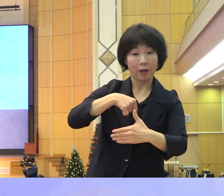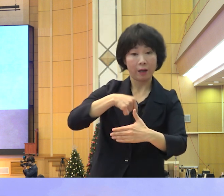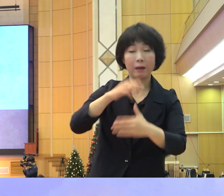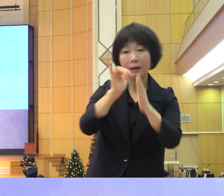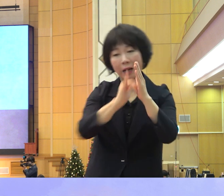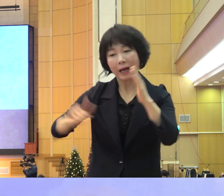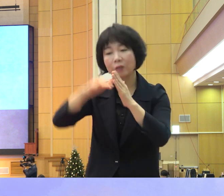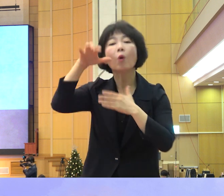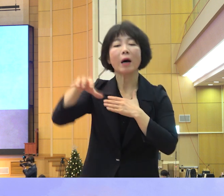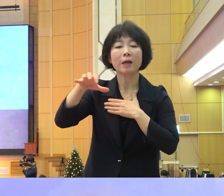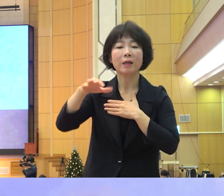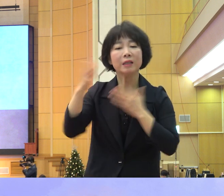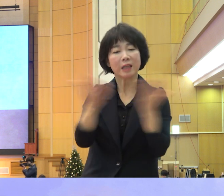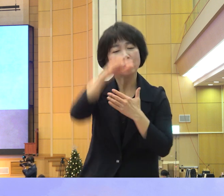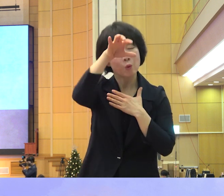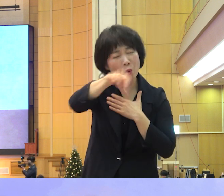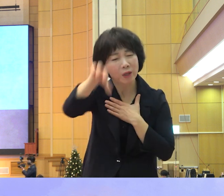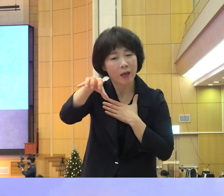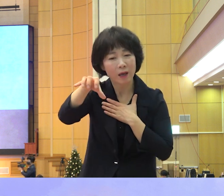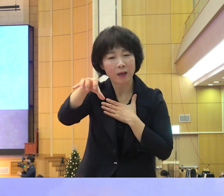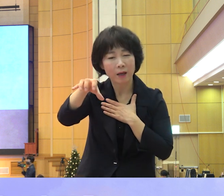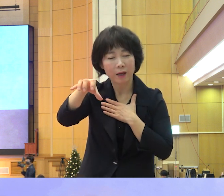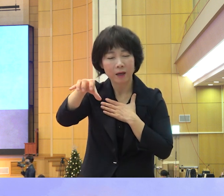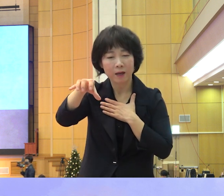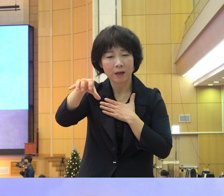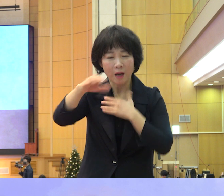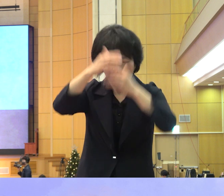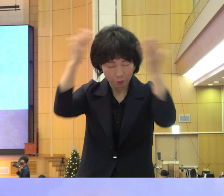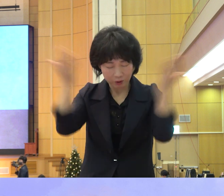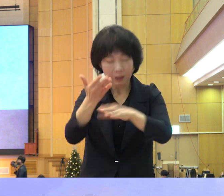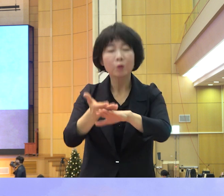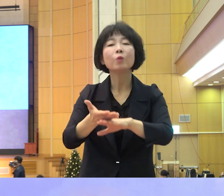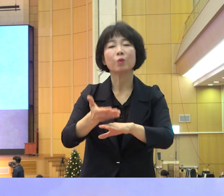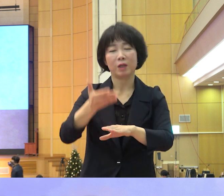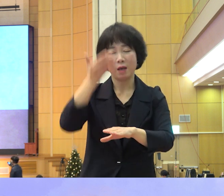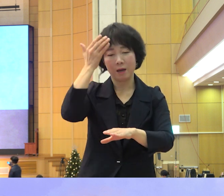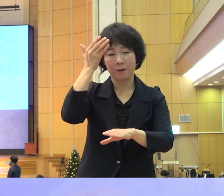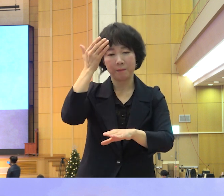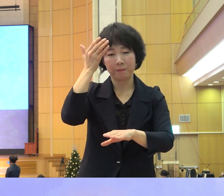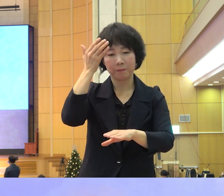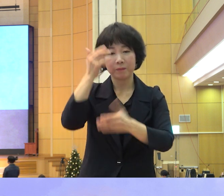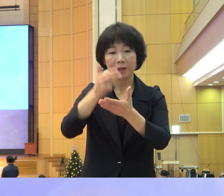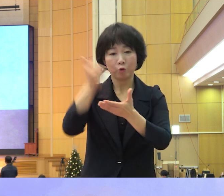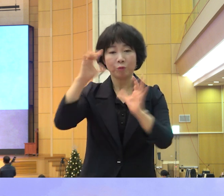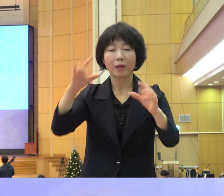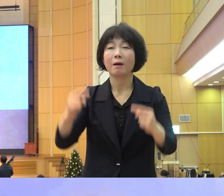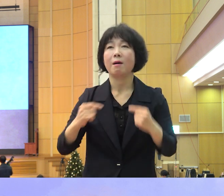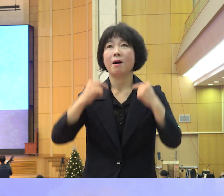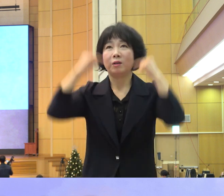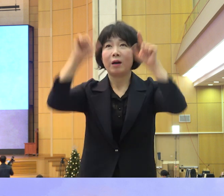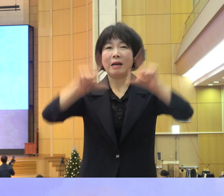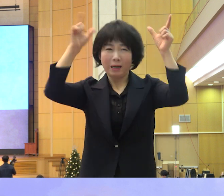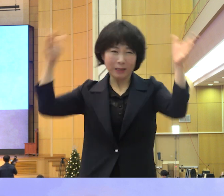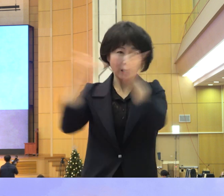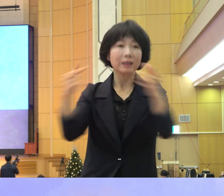마음속에, 가정에, 사업장에, 범사 위에, 그리고 주님 나라 들어가는